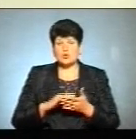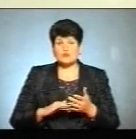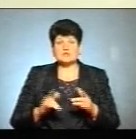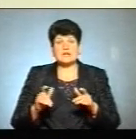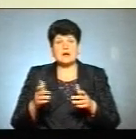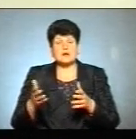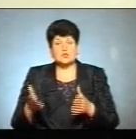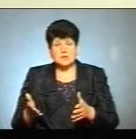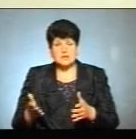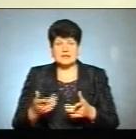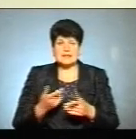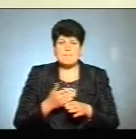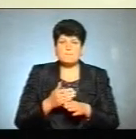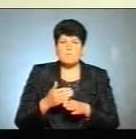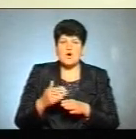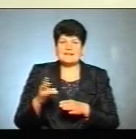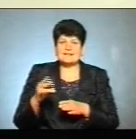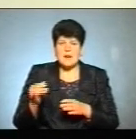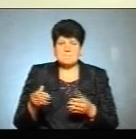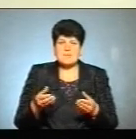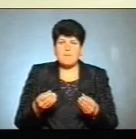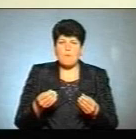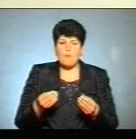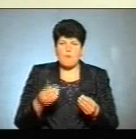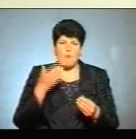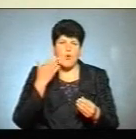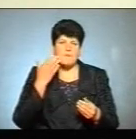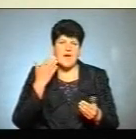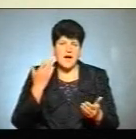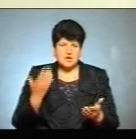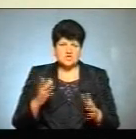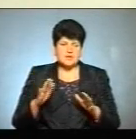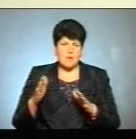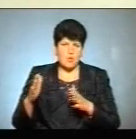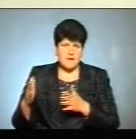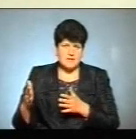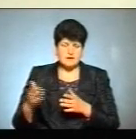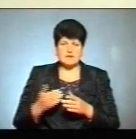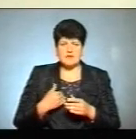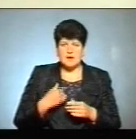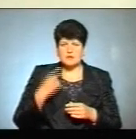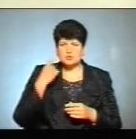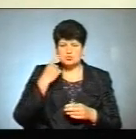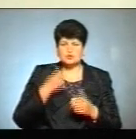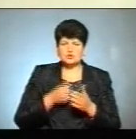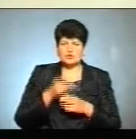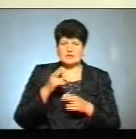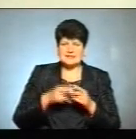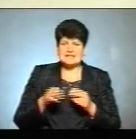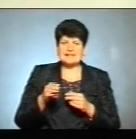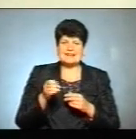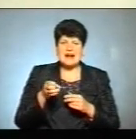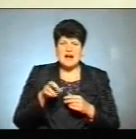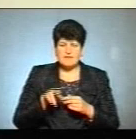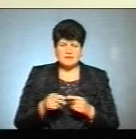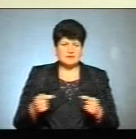І, власне, оці поетапні пом'якшення цих моментів. Ну, я думаю, що до кінця травня однозначно